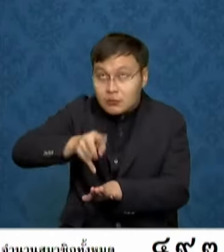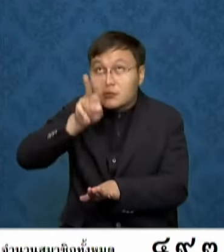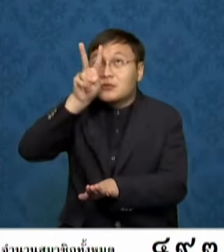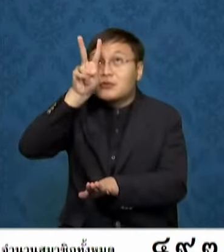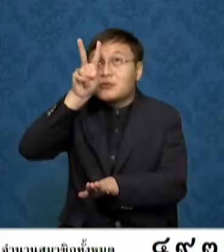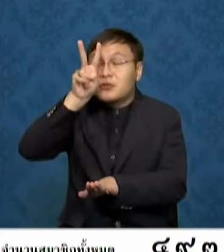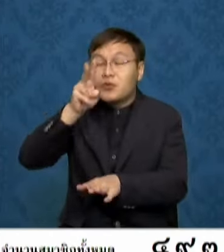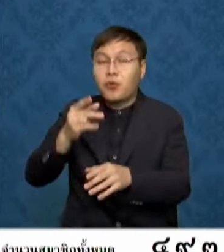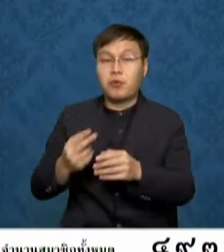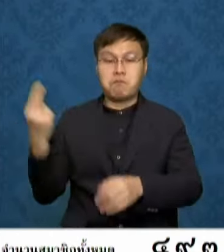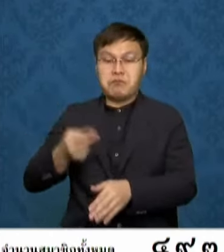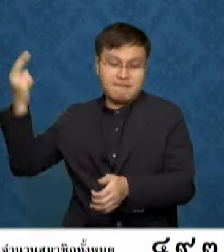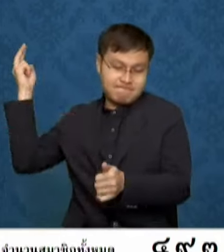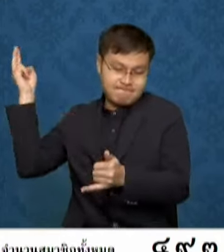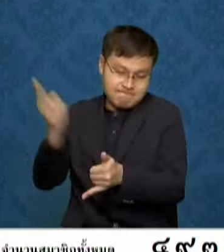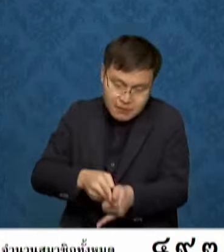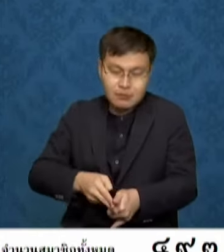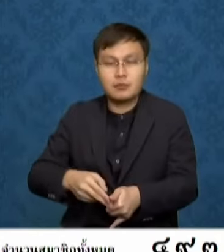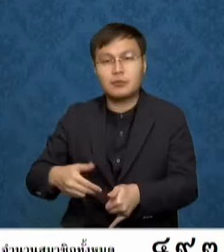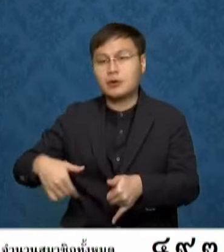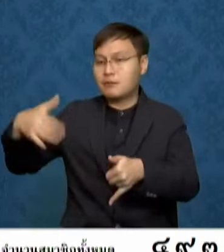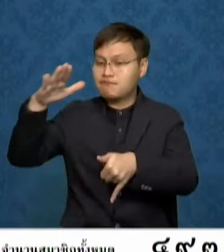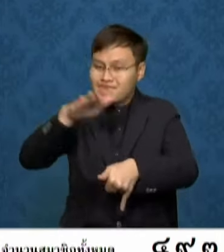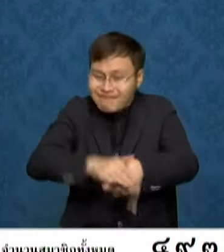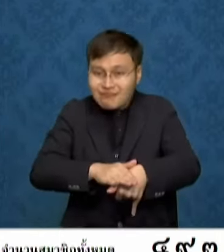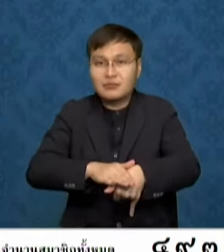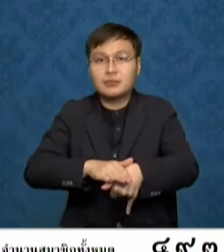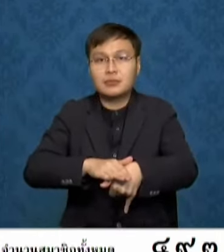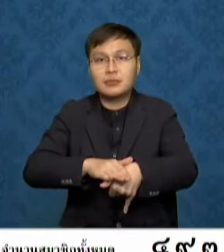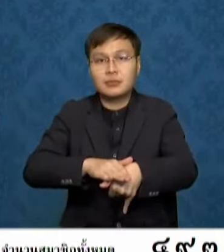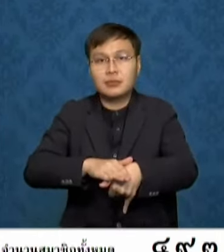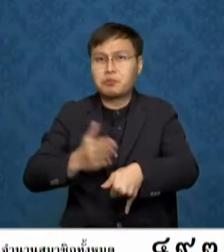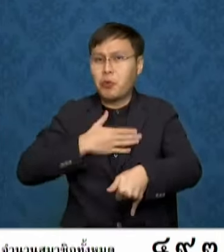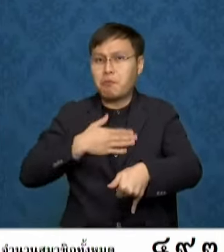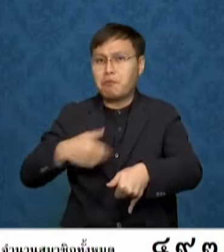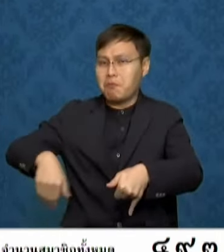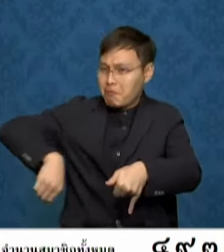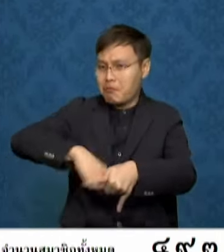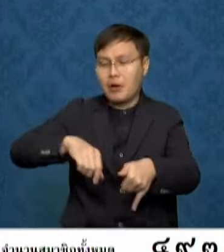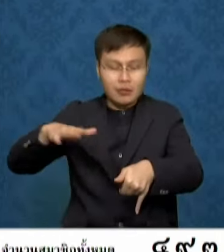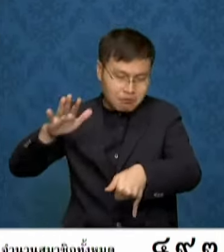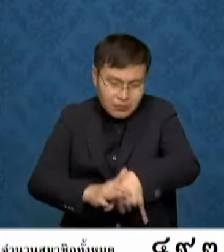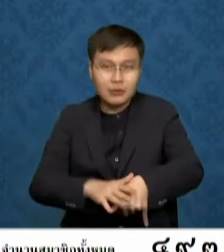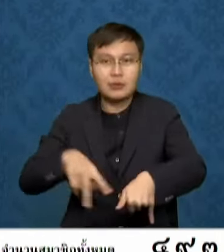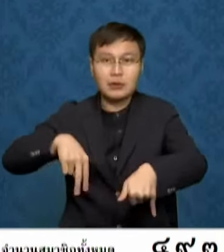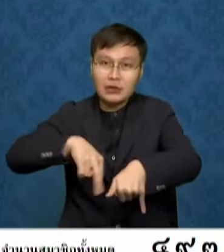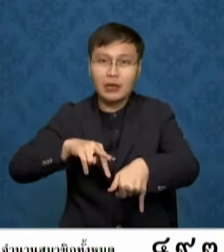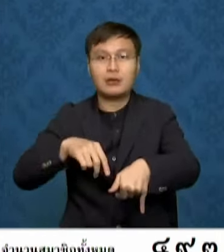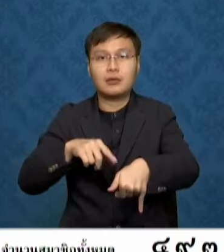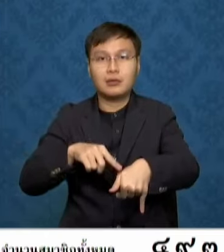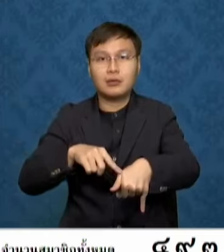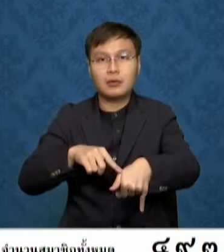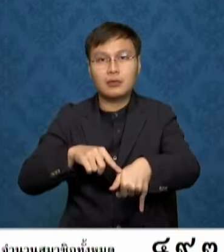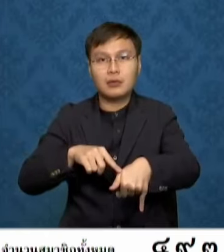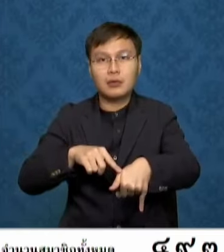ด้วยตีด้วยด้ามปืนบางครั้งก็ถูกเตะหรือถูกเหยียบที่หัวผมก็ถูกเตะด้วยครั้งหนึ่งคนที่อยู่ข้างบนจะ